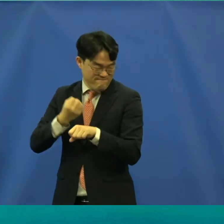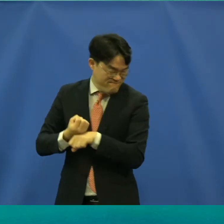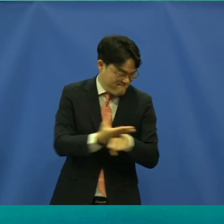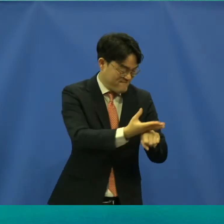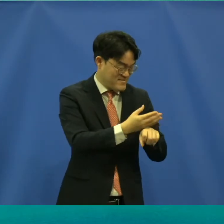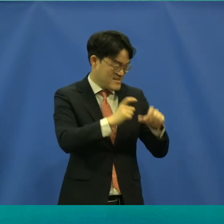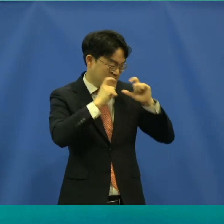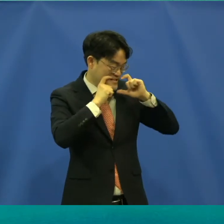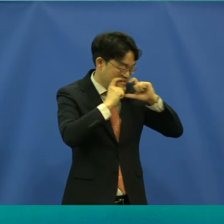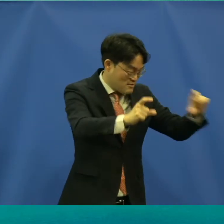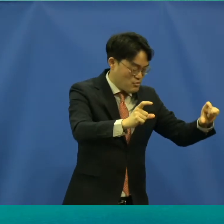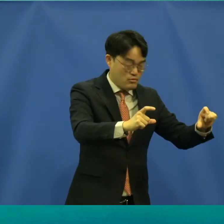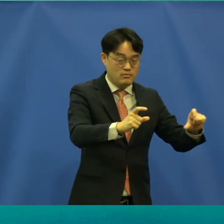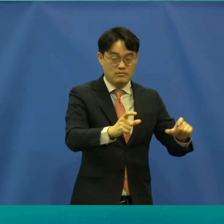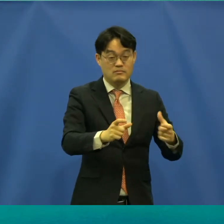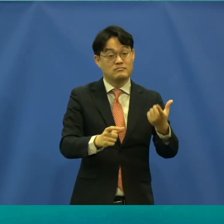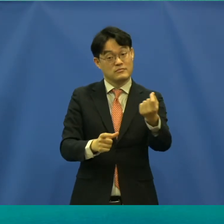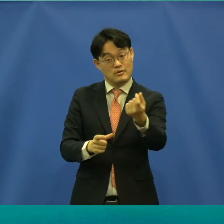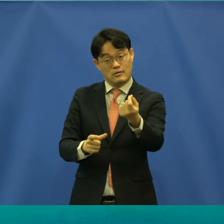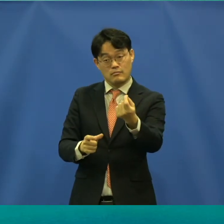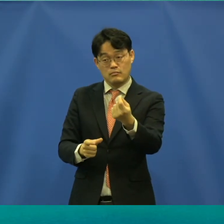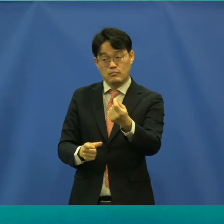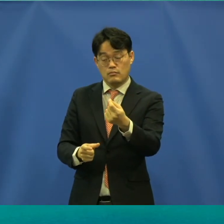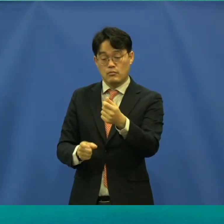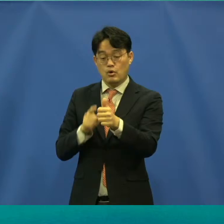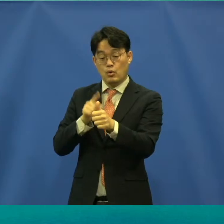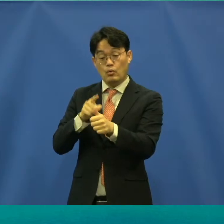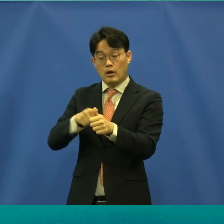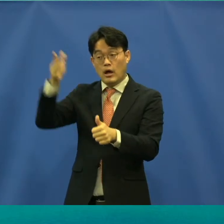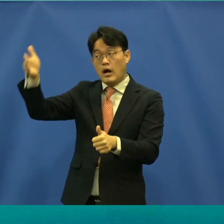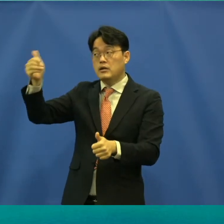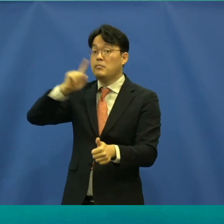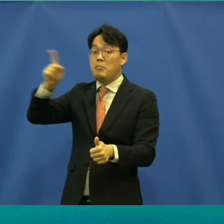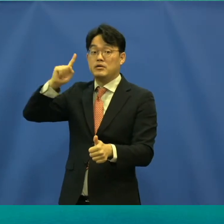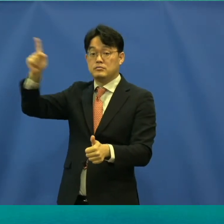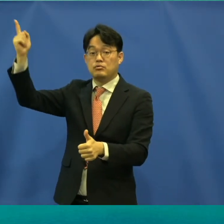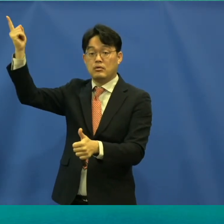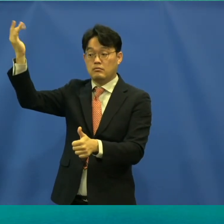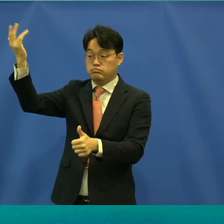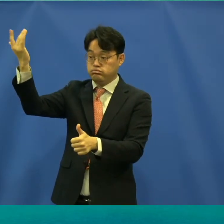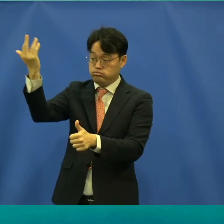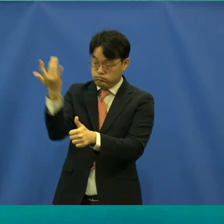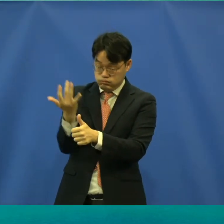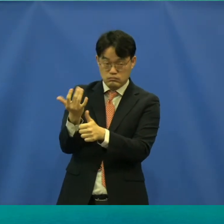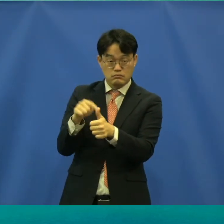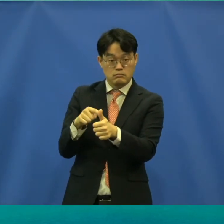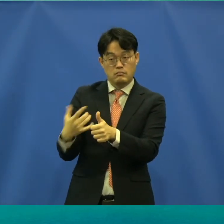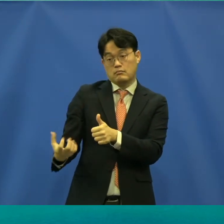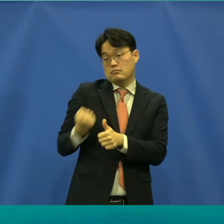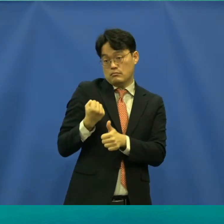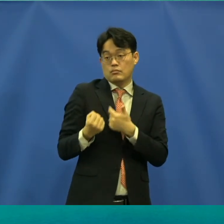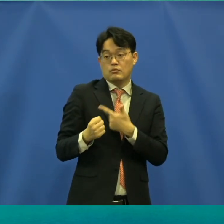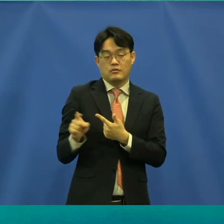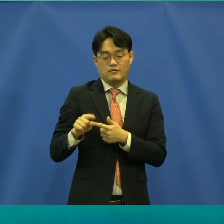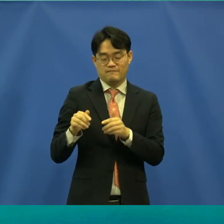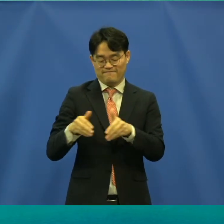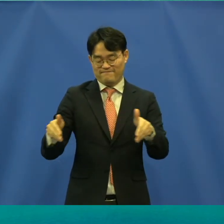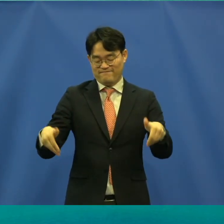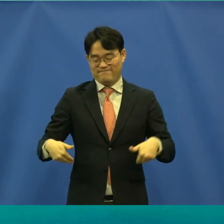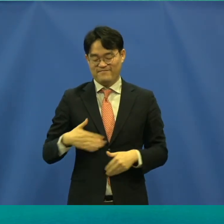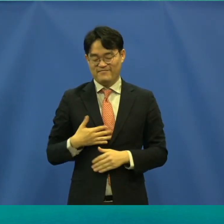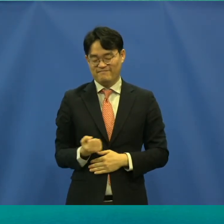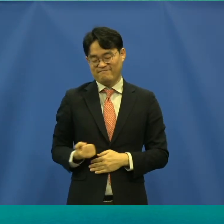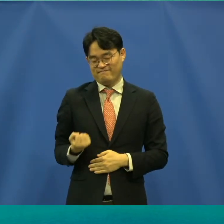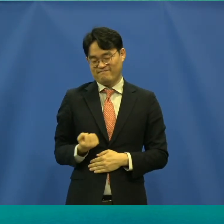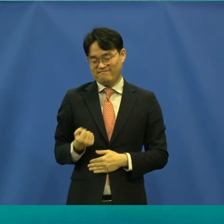그러니까 여러분, 일어나라, 가라, 외치라, 이 하나님의 말씀을 받은 사람들의 반응, 말씀을 받았는데